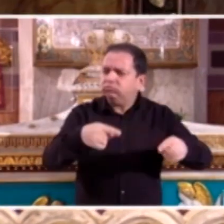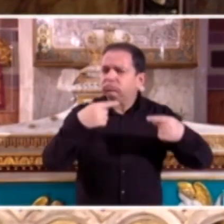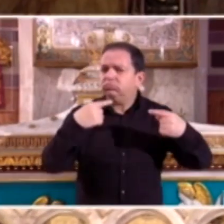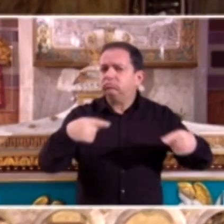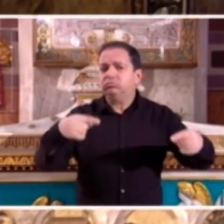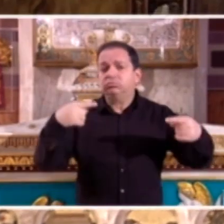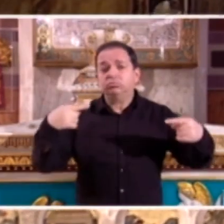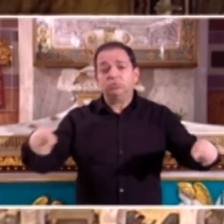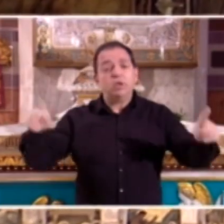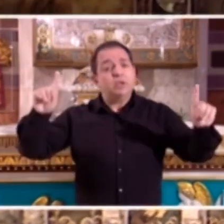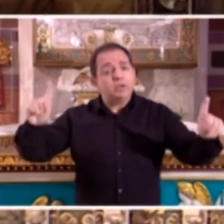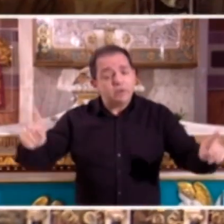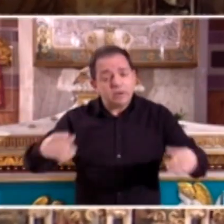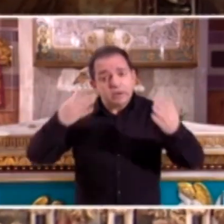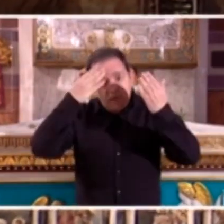και